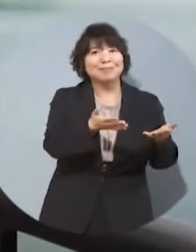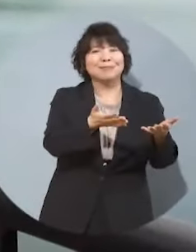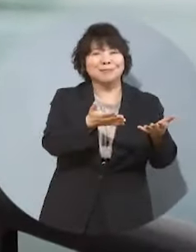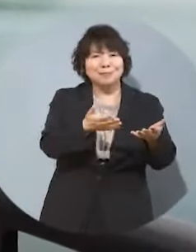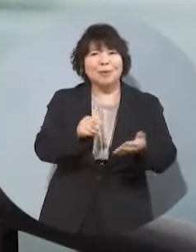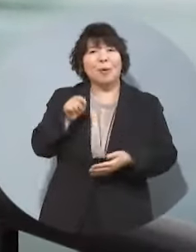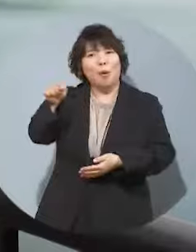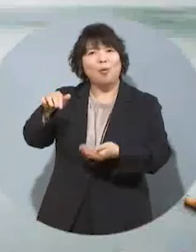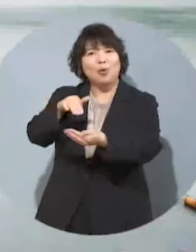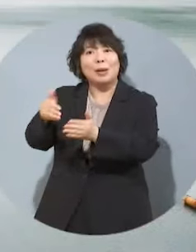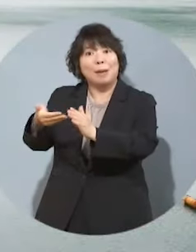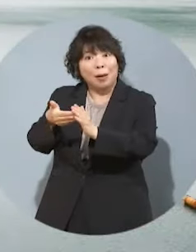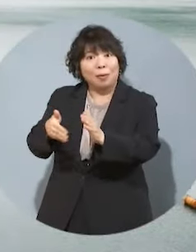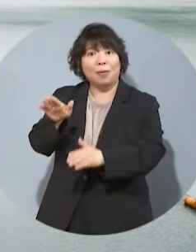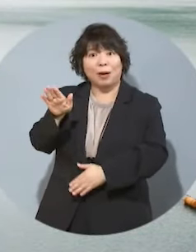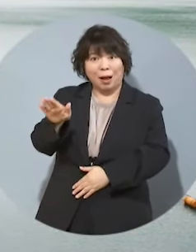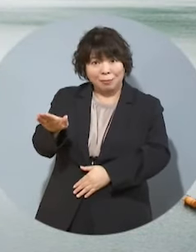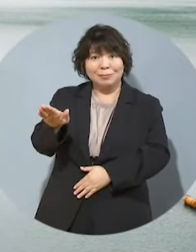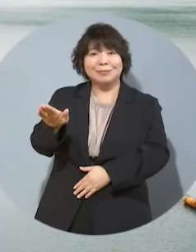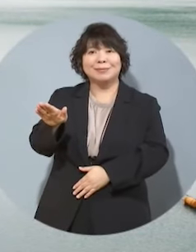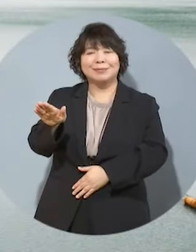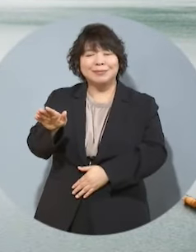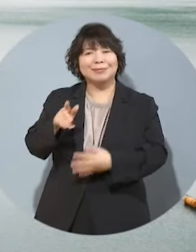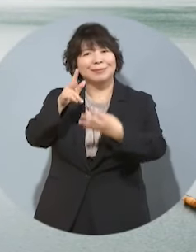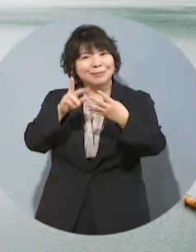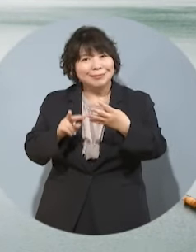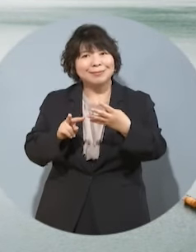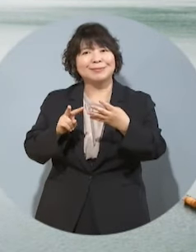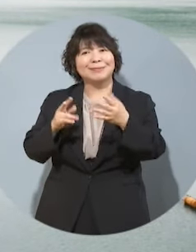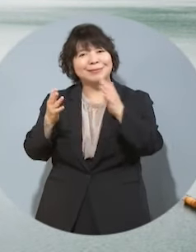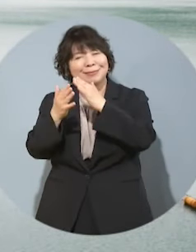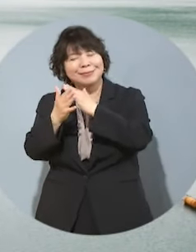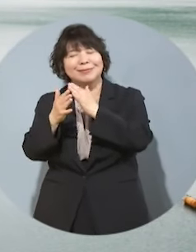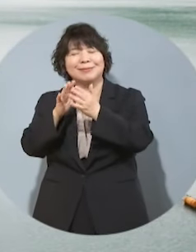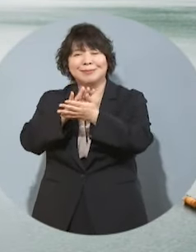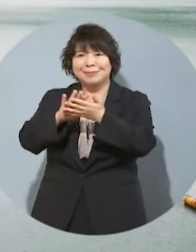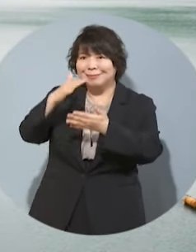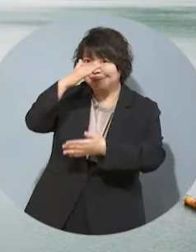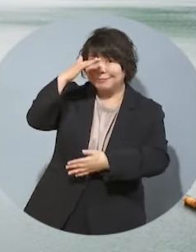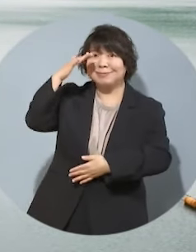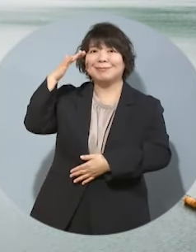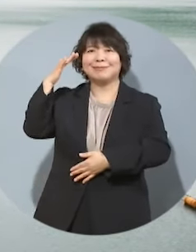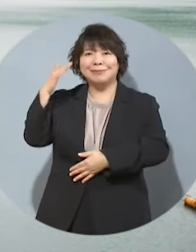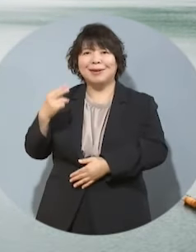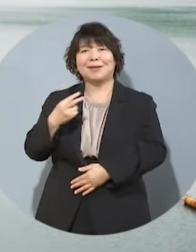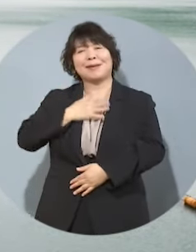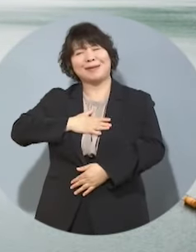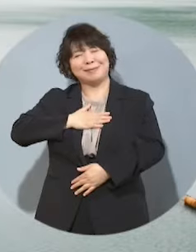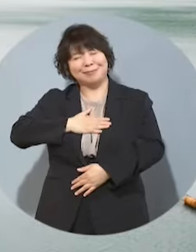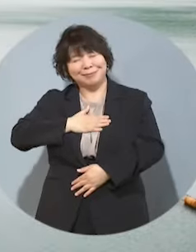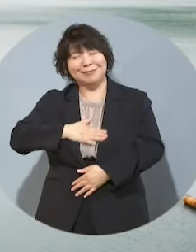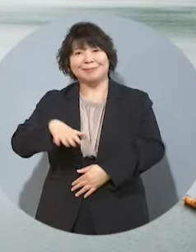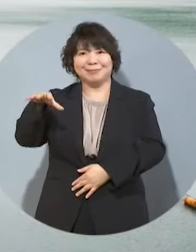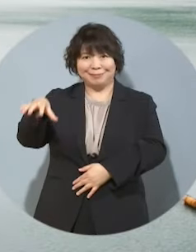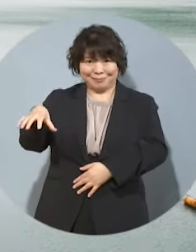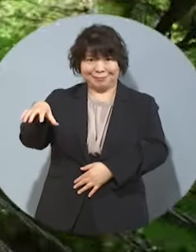め、四季折々の風景や澄み渡る空気を堪能できます。